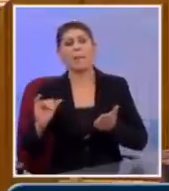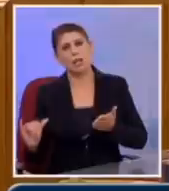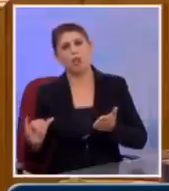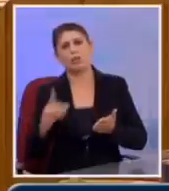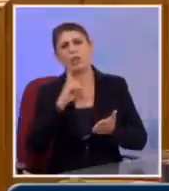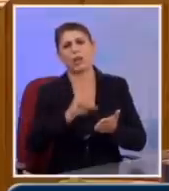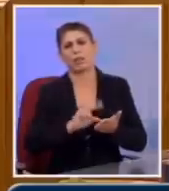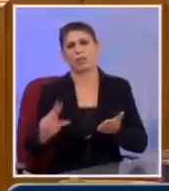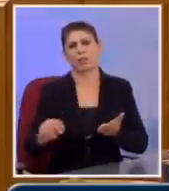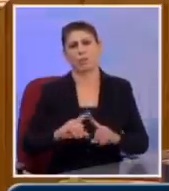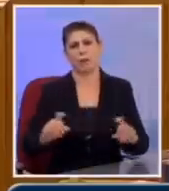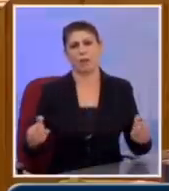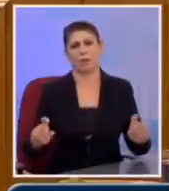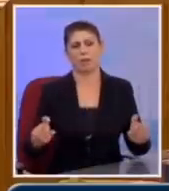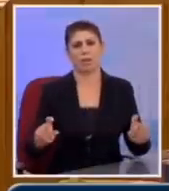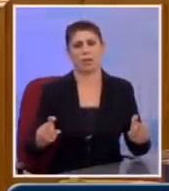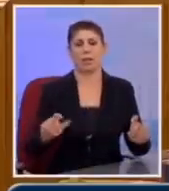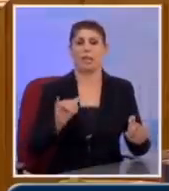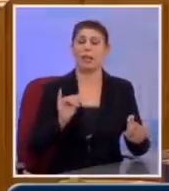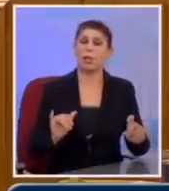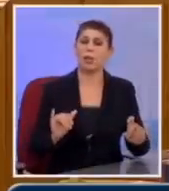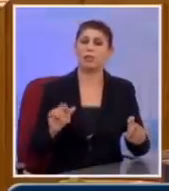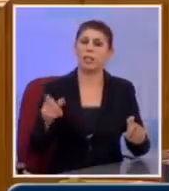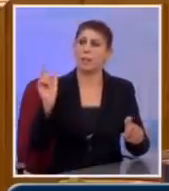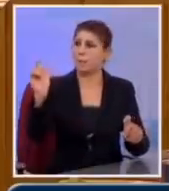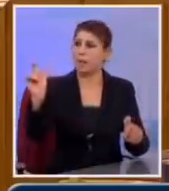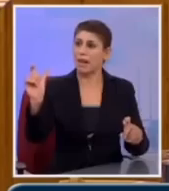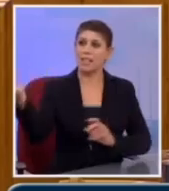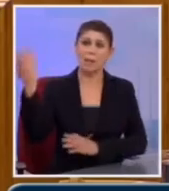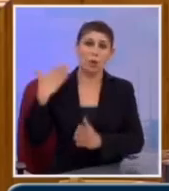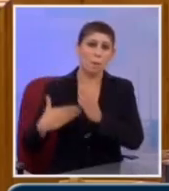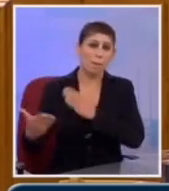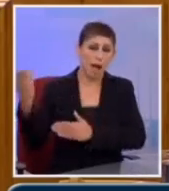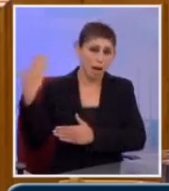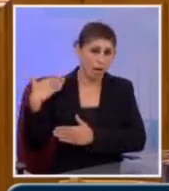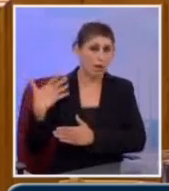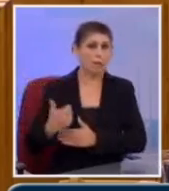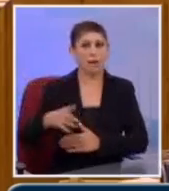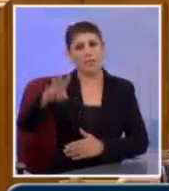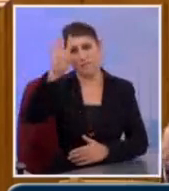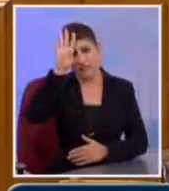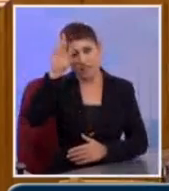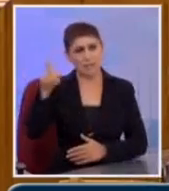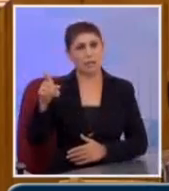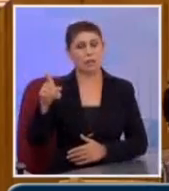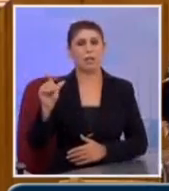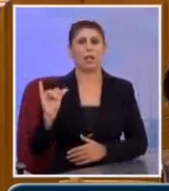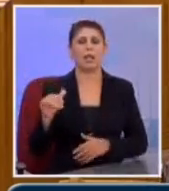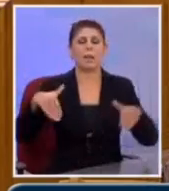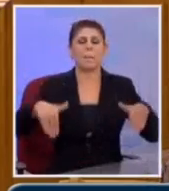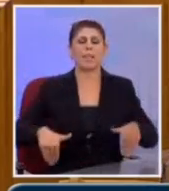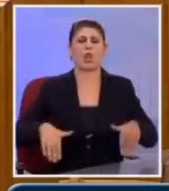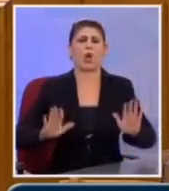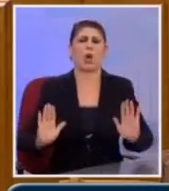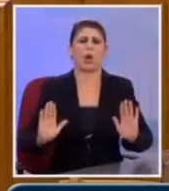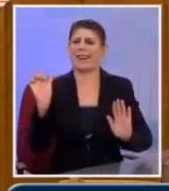πράγμα. Η υπηκότητα είναι μια λέξη που έρχεται από το παρελθόν, όταν υπήρχε βασιλεία και υπήκοοι